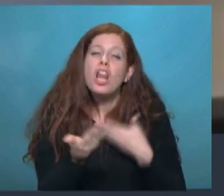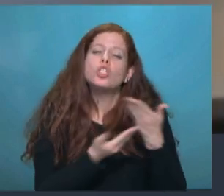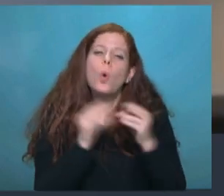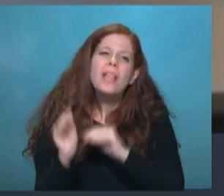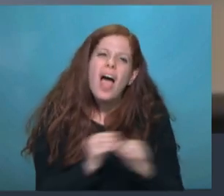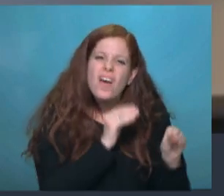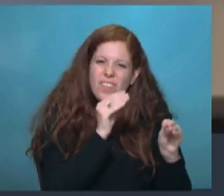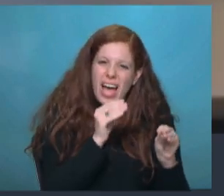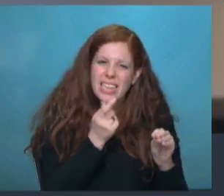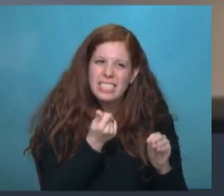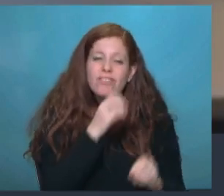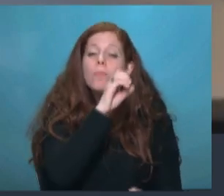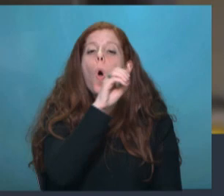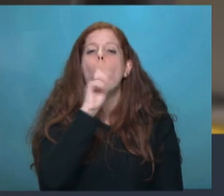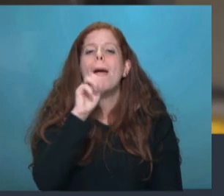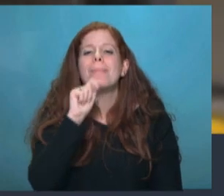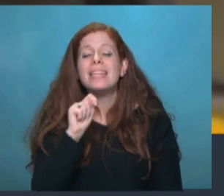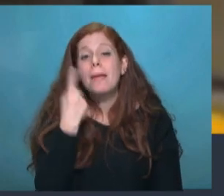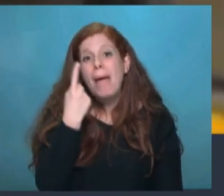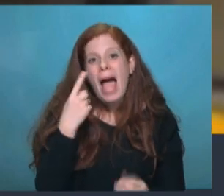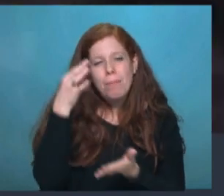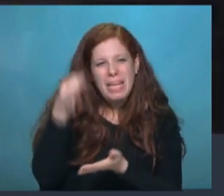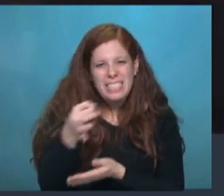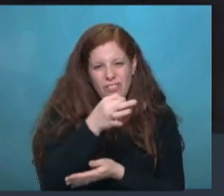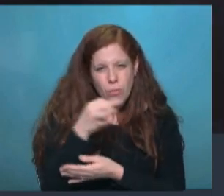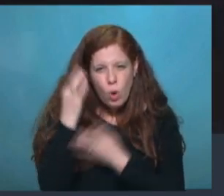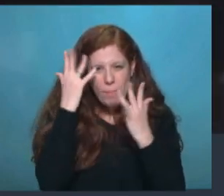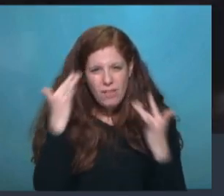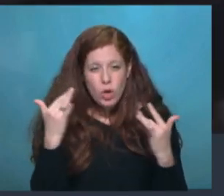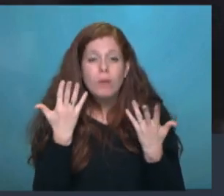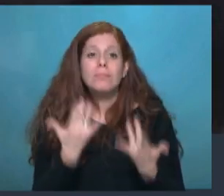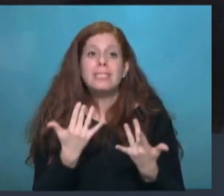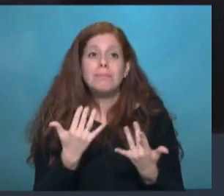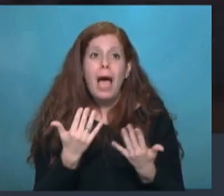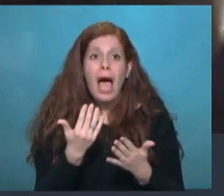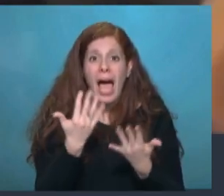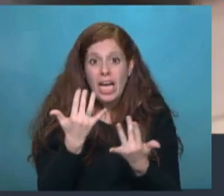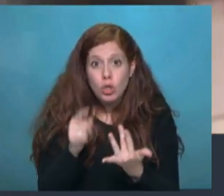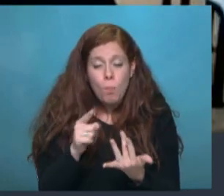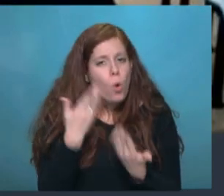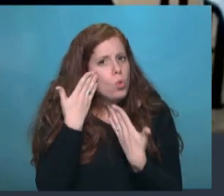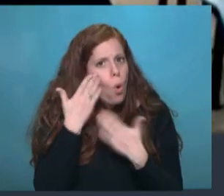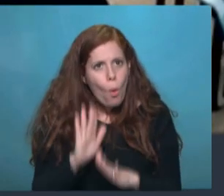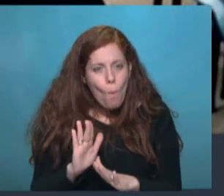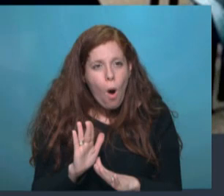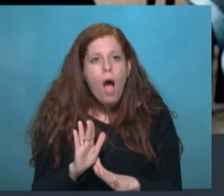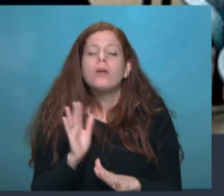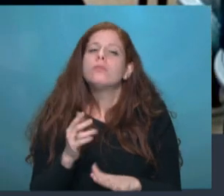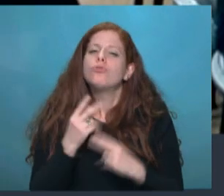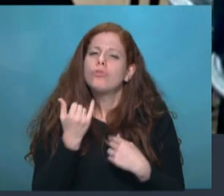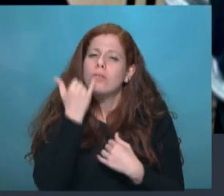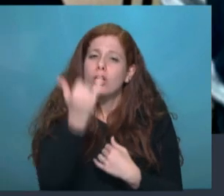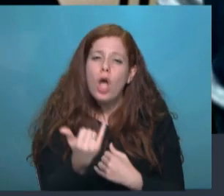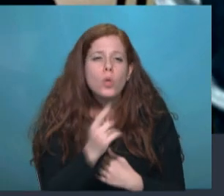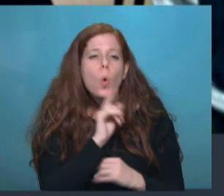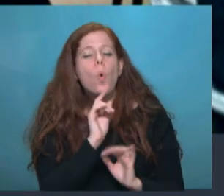הכספים OMT באחד מסניפיו בלבנון, מספר החשבון של חאג' אשמר לא היה מוכר. כששבנו אליו, הוא כבר לא